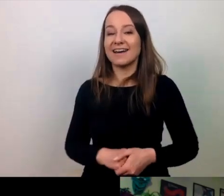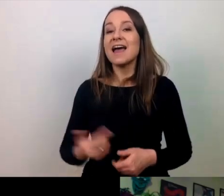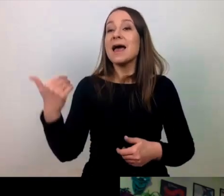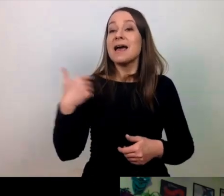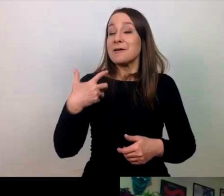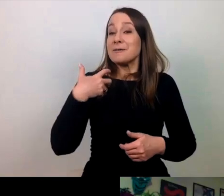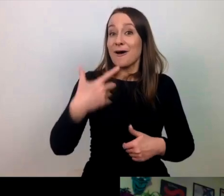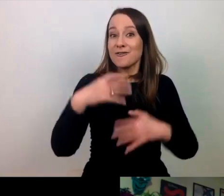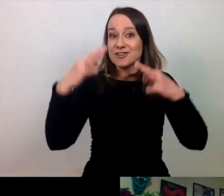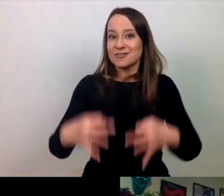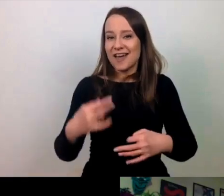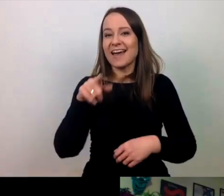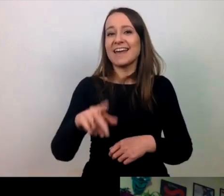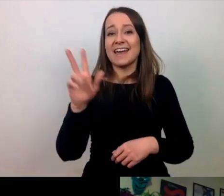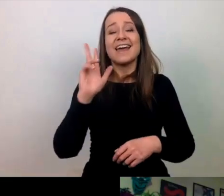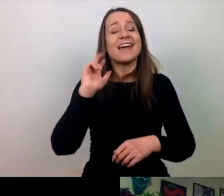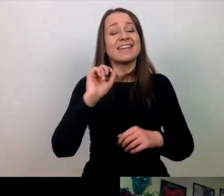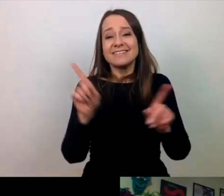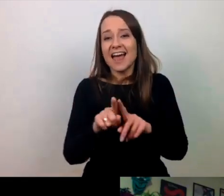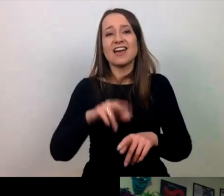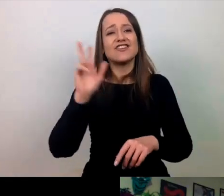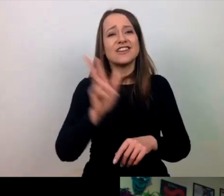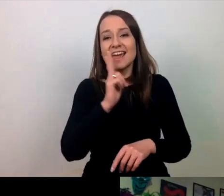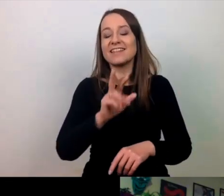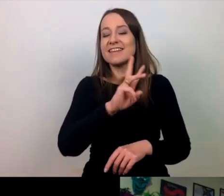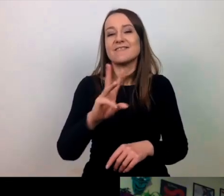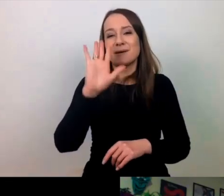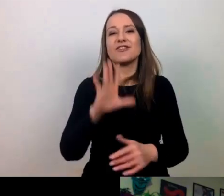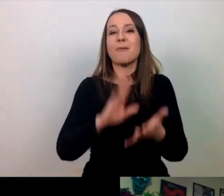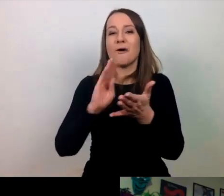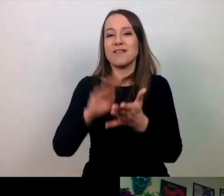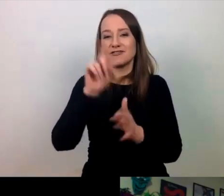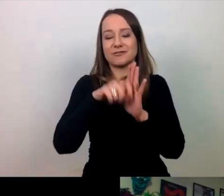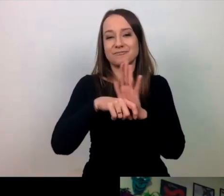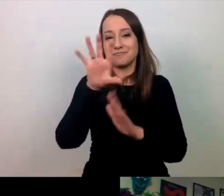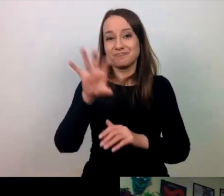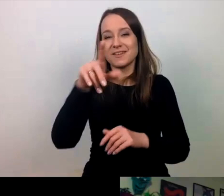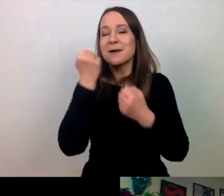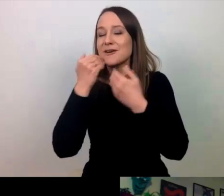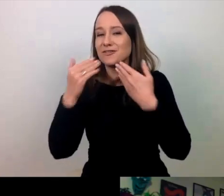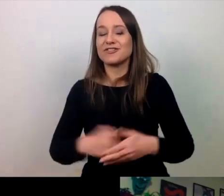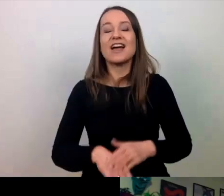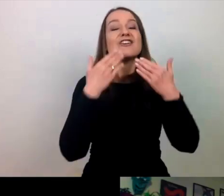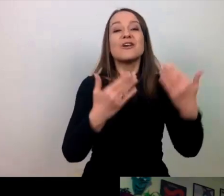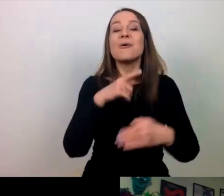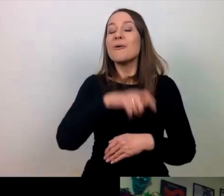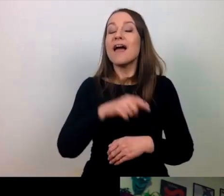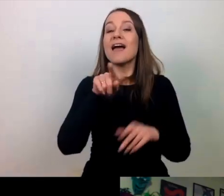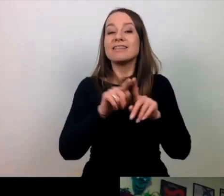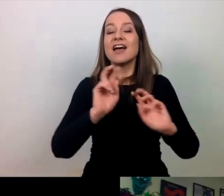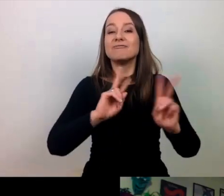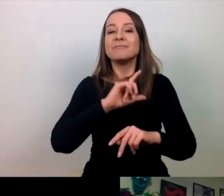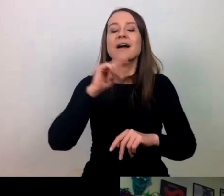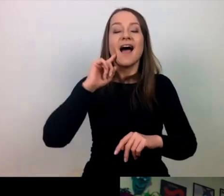jednego dnia, kiedy wrócicie do tej rozmowy, Kaja nadal będzie waszym gościem. Bardzo dziękujemy. Alicja Szurkiewicz tłumaczyła. Dziękuję. Piotr wszystko nagrywał.